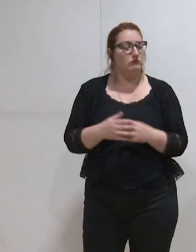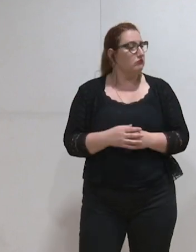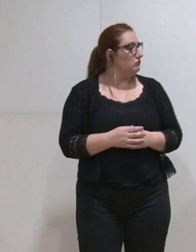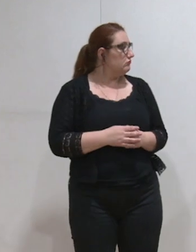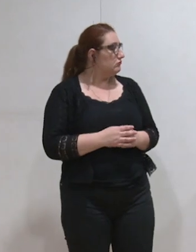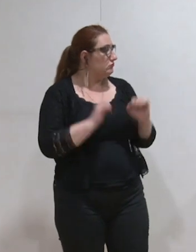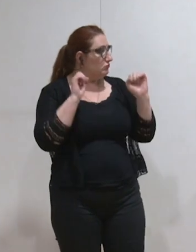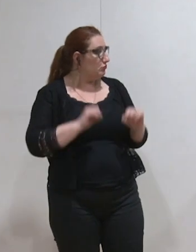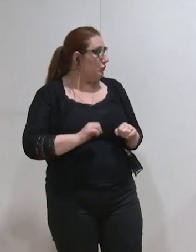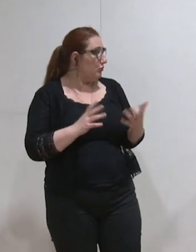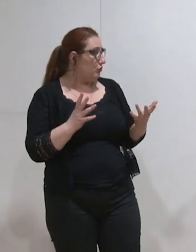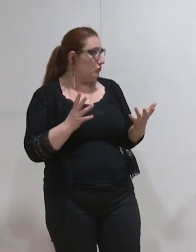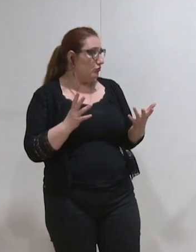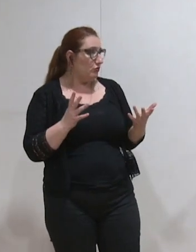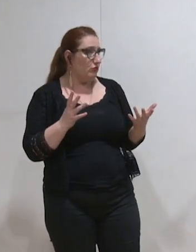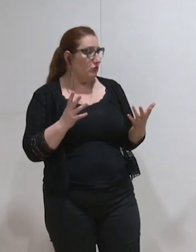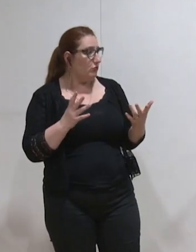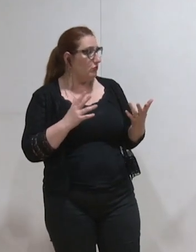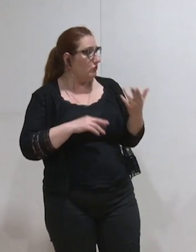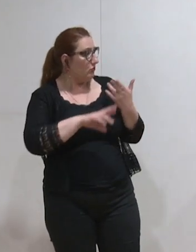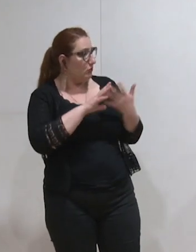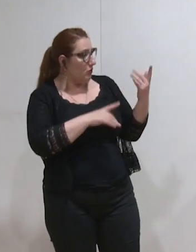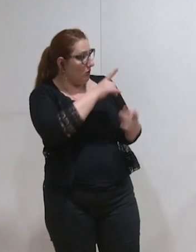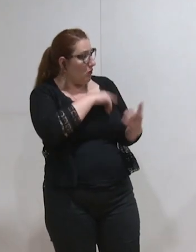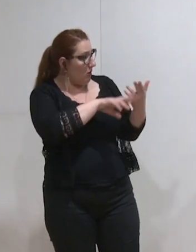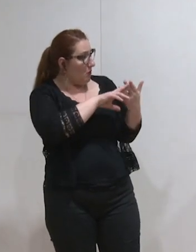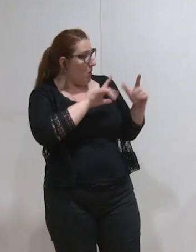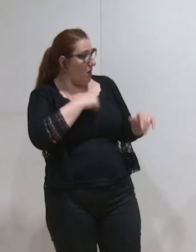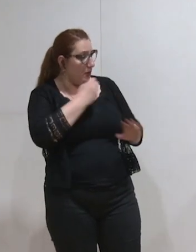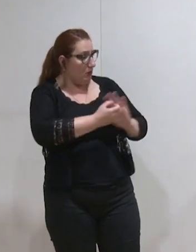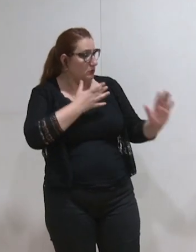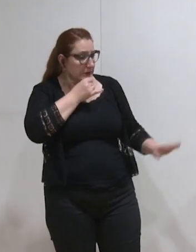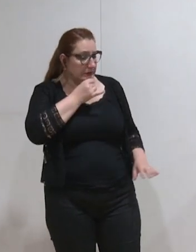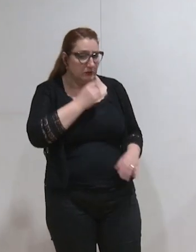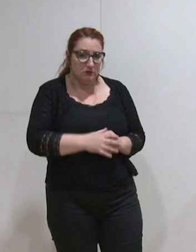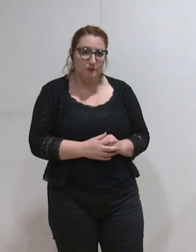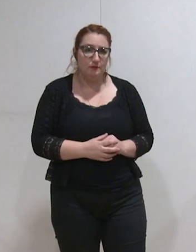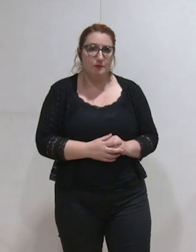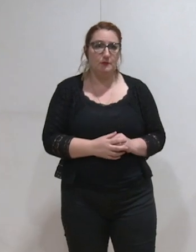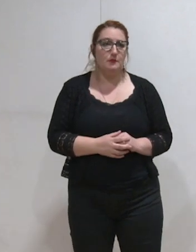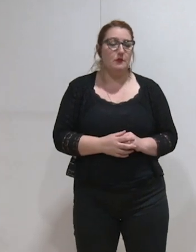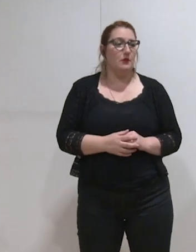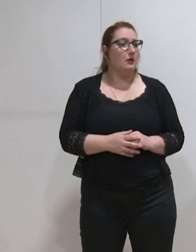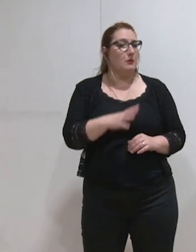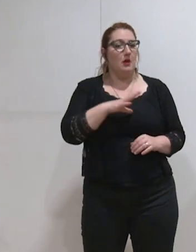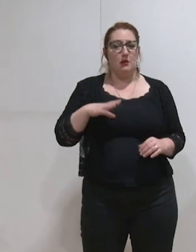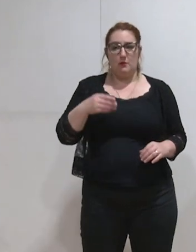donc relayer cette interrogation vous avez sans doute vous déjà la réponse mais nous nous ne l'avons pas madame